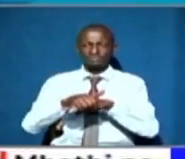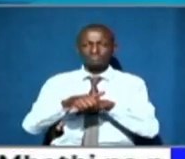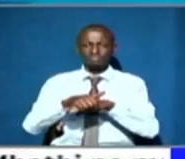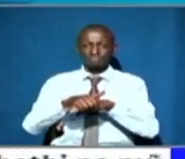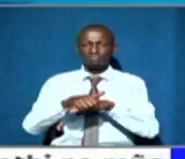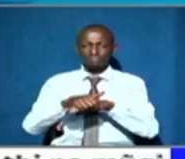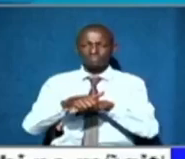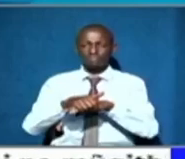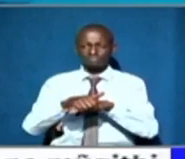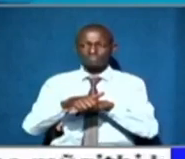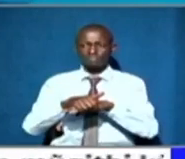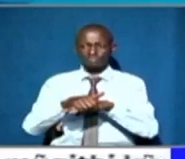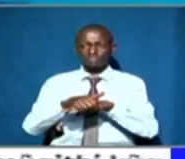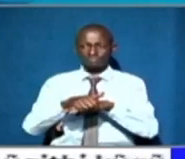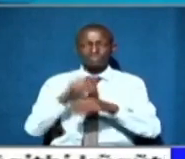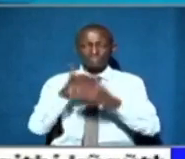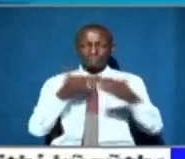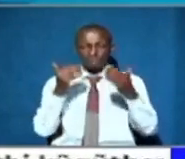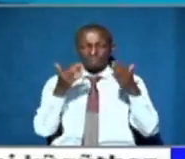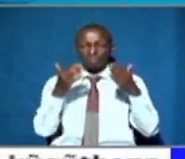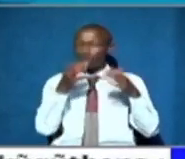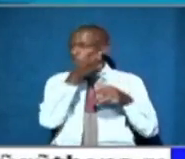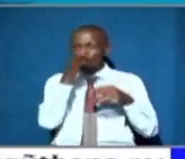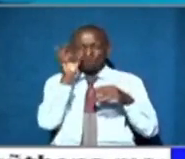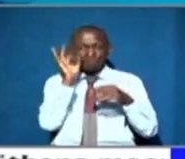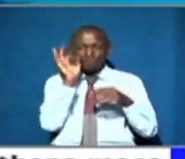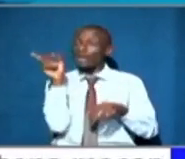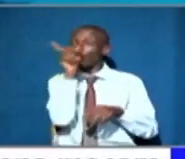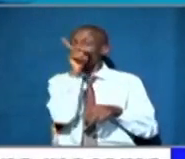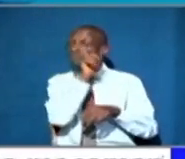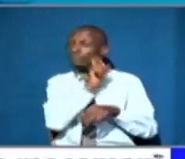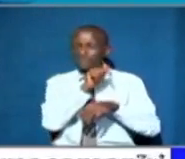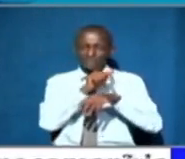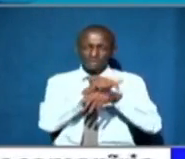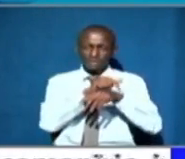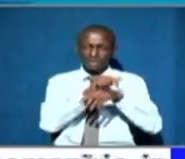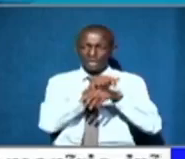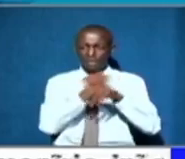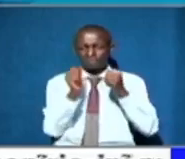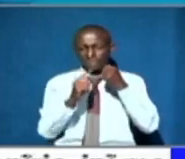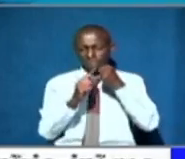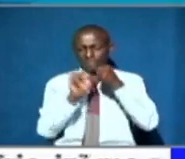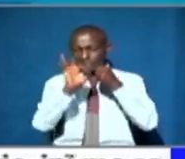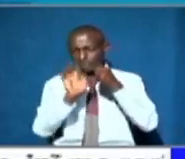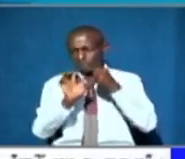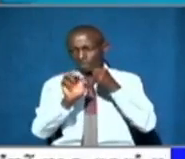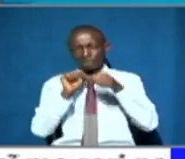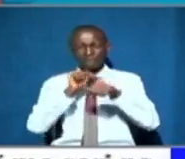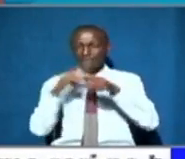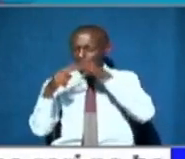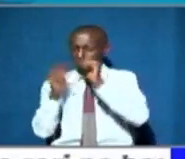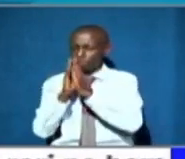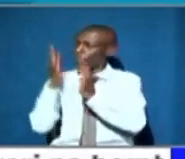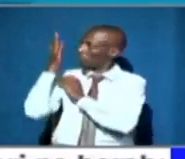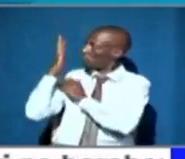aswa iftari utana higura time ya kuhigura aria kuria thai muhau thai 12 na nuthu wau muhoe gai tuthie na mbere